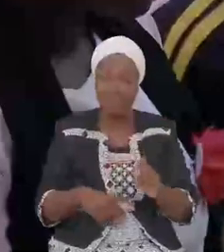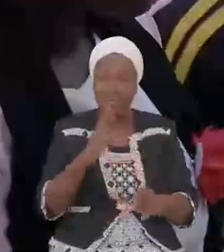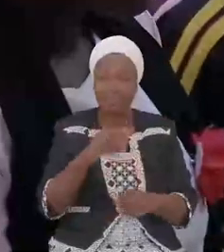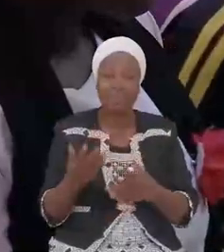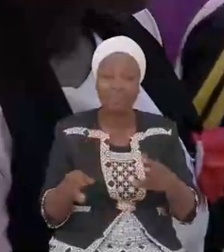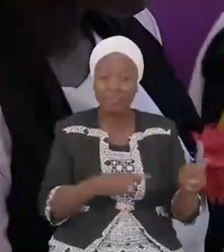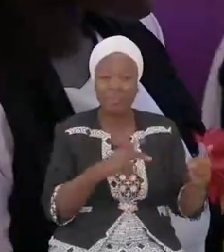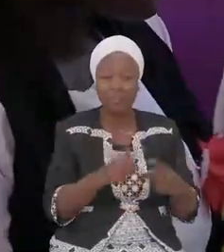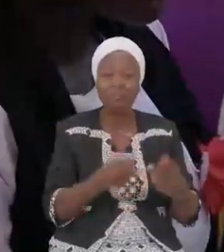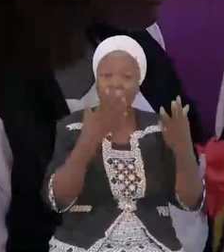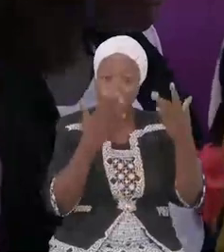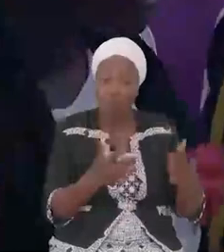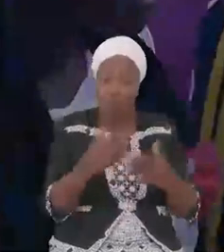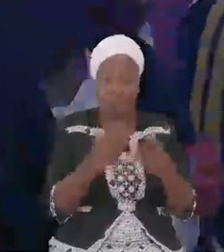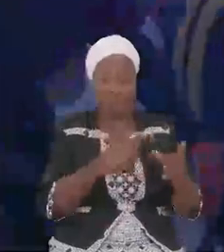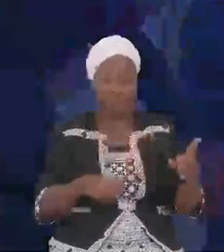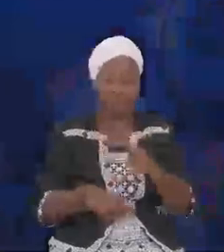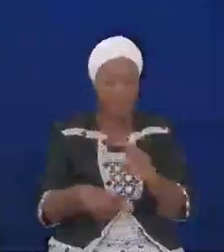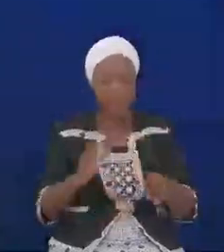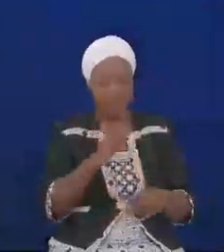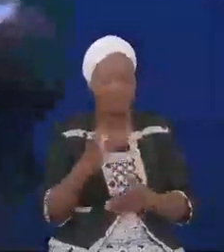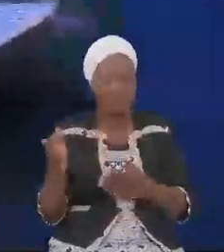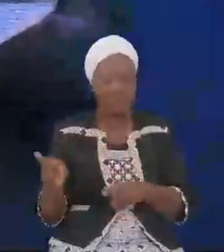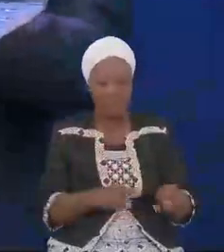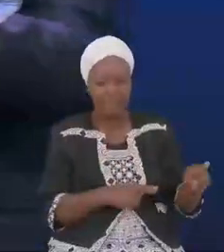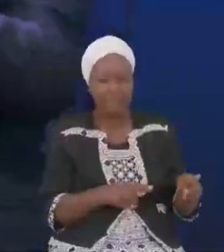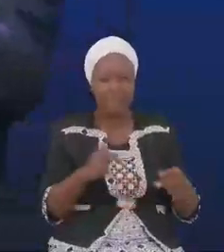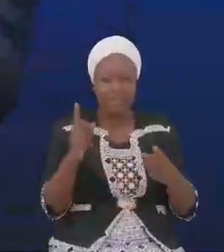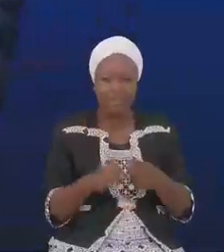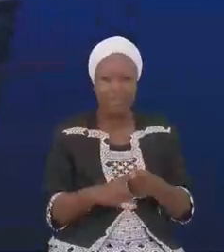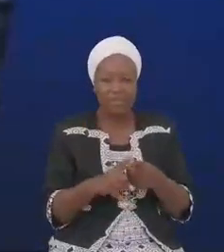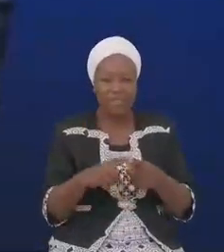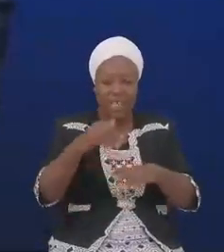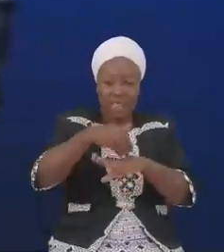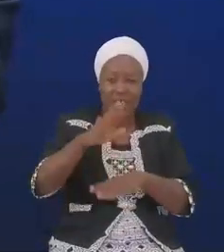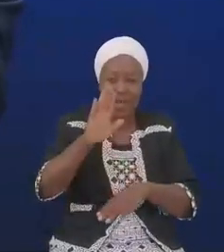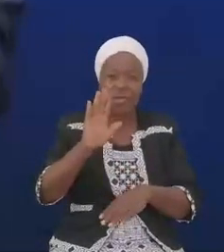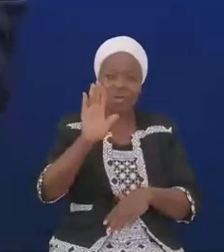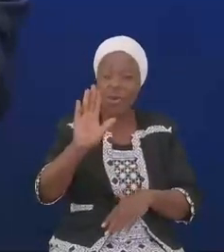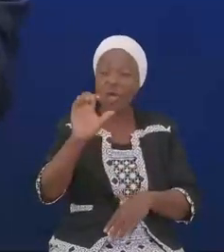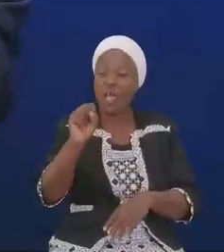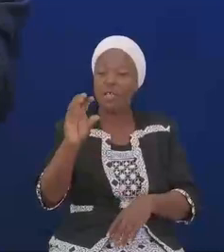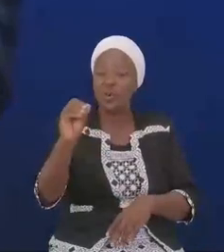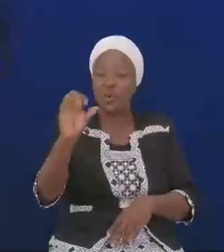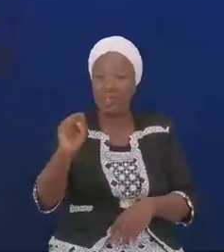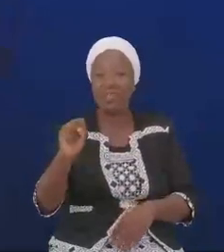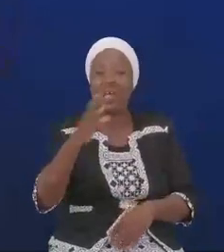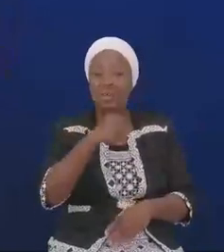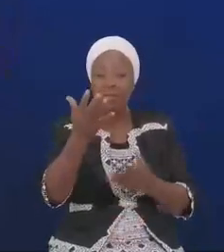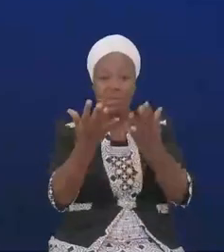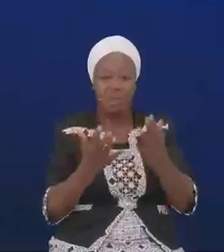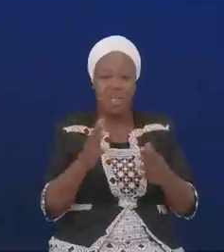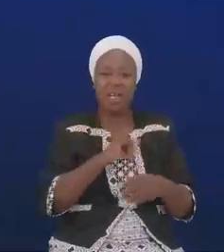Seigneur? Êtes-vous prêt à prier? Êtes-vous prêt à envoyer votre SOS, votre